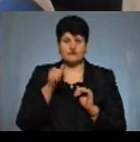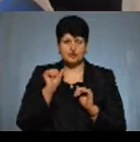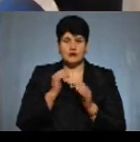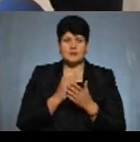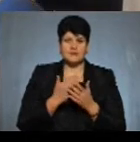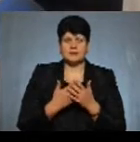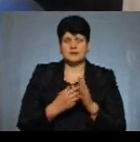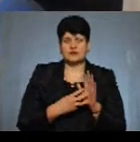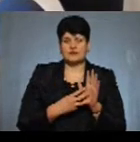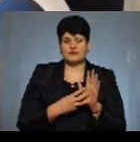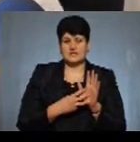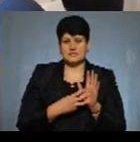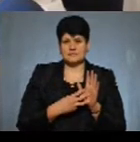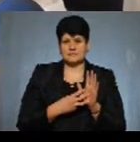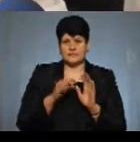маємо біля